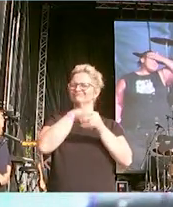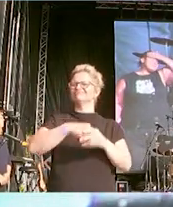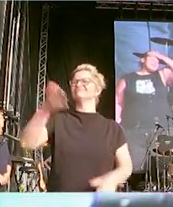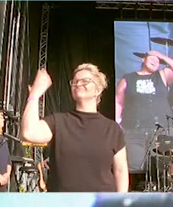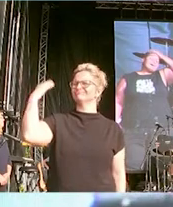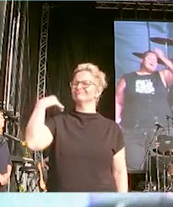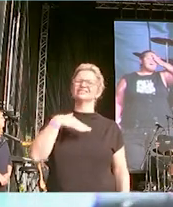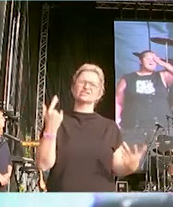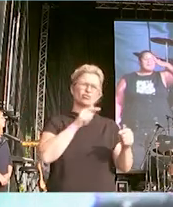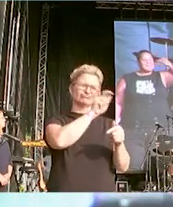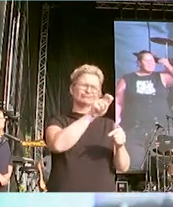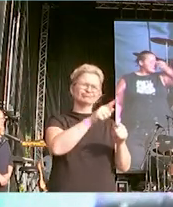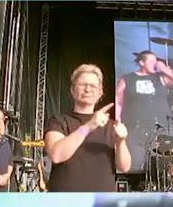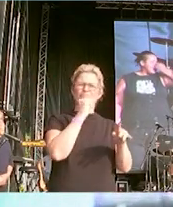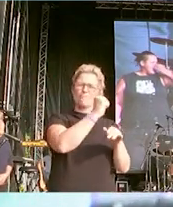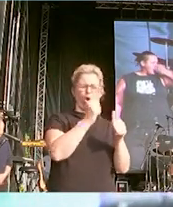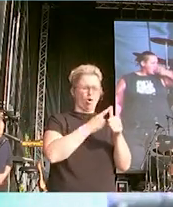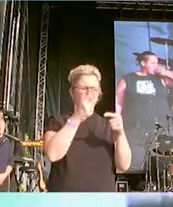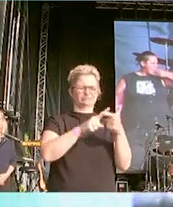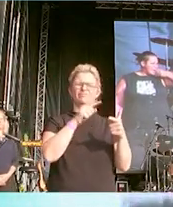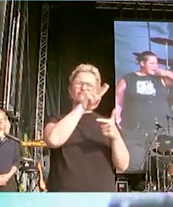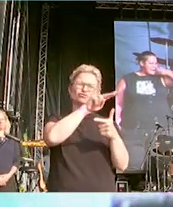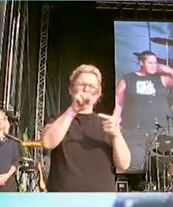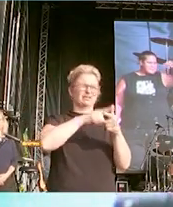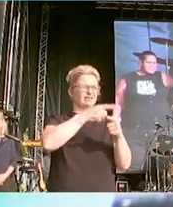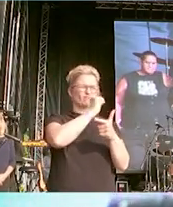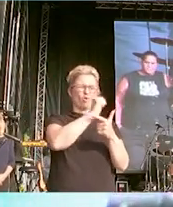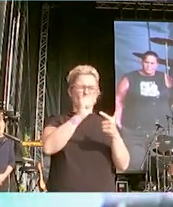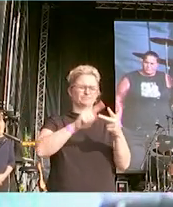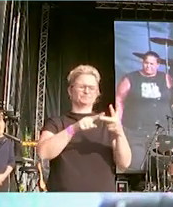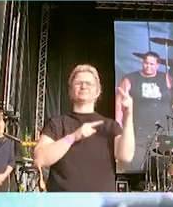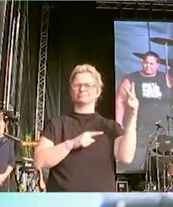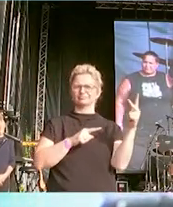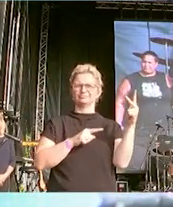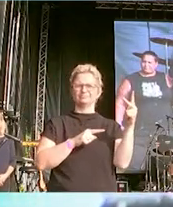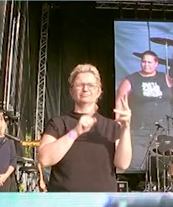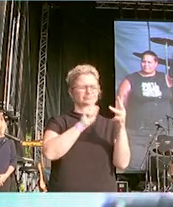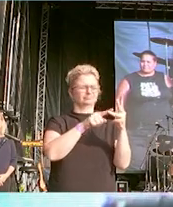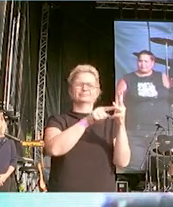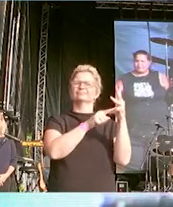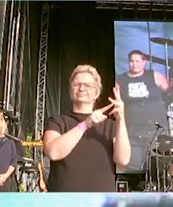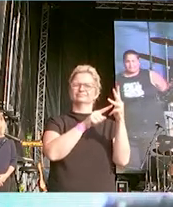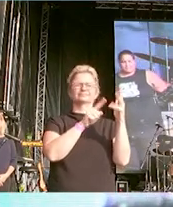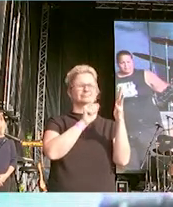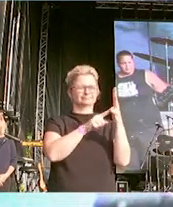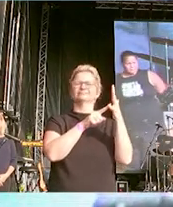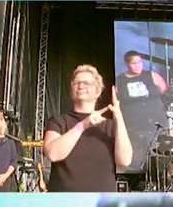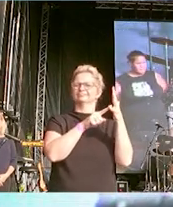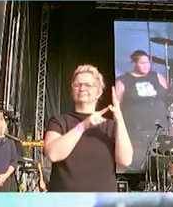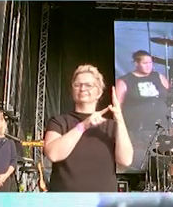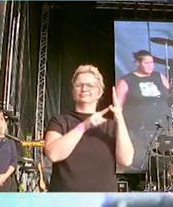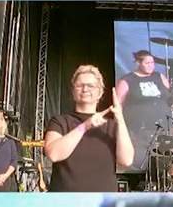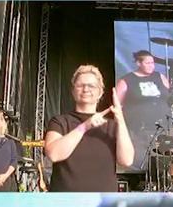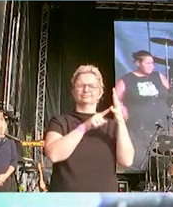an Enver Şimşek, Abdurrahim Özoğlu, Süleyman Taşköprü, Habil Kılıç, Mehmet